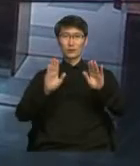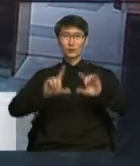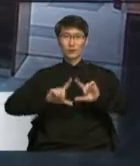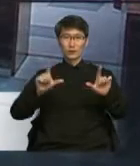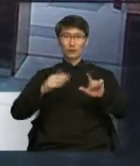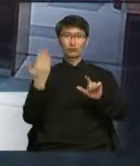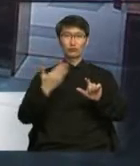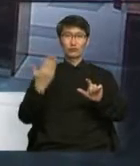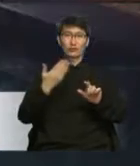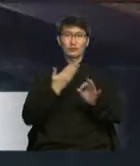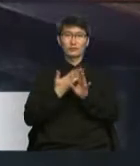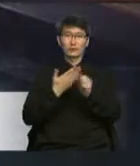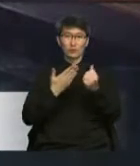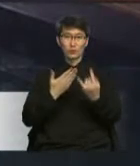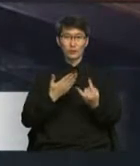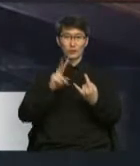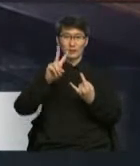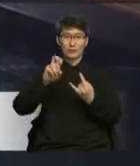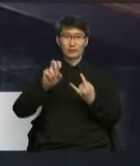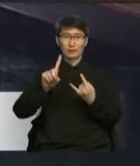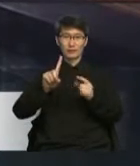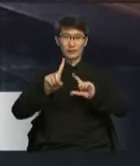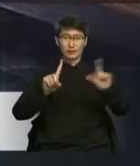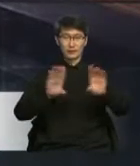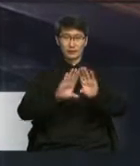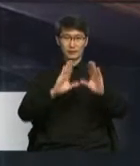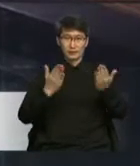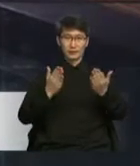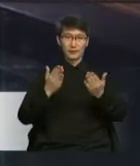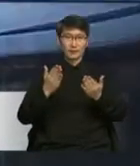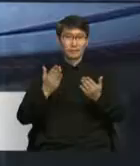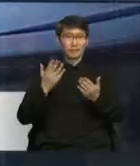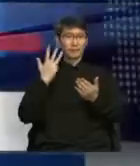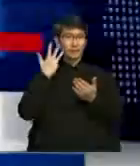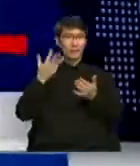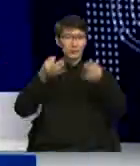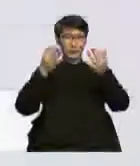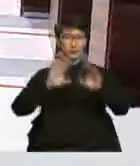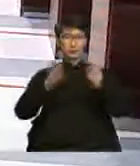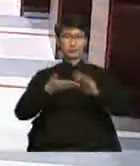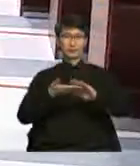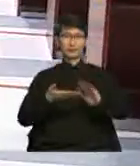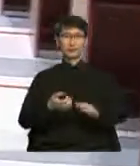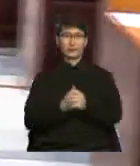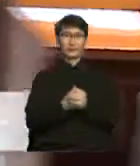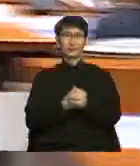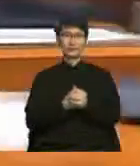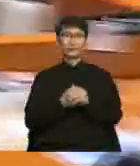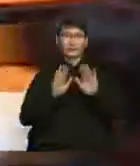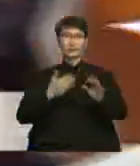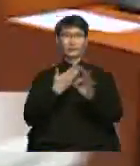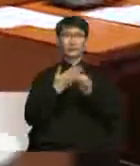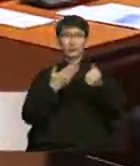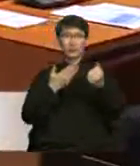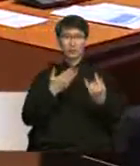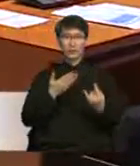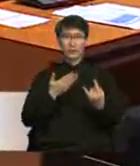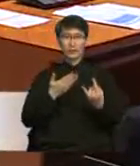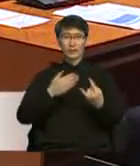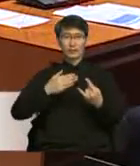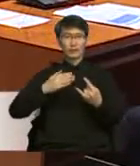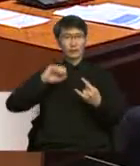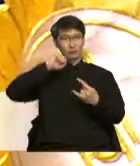올해 그러고 의회 마지막 임시회가 지난 21일 계획 을 시작으로 8일간의 일정에 들어갔습니다 이번 임시회에서 넌